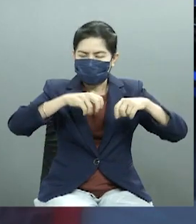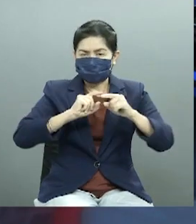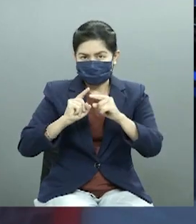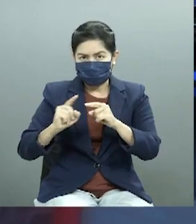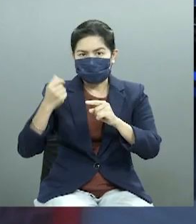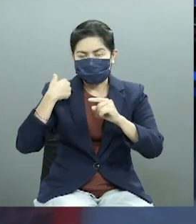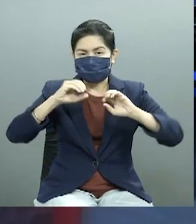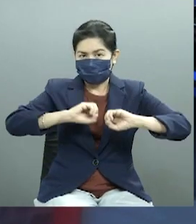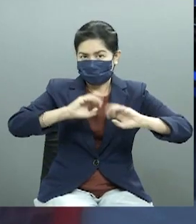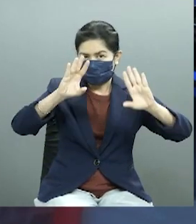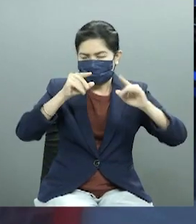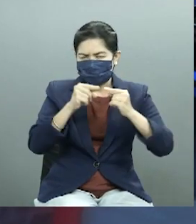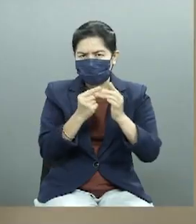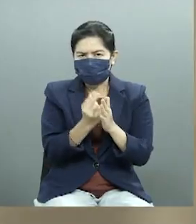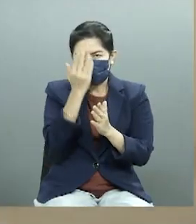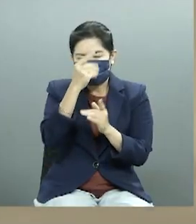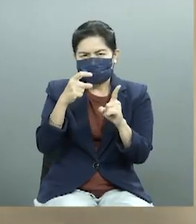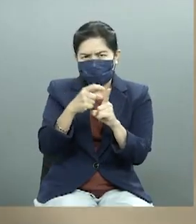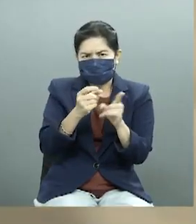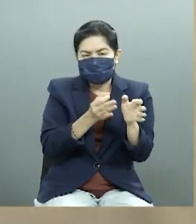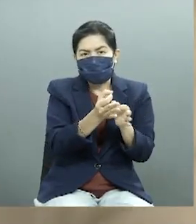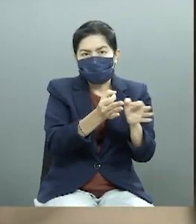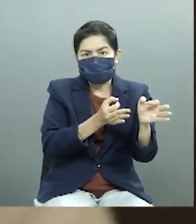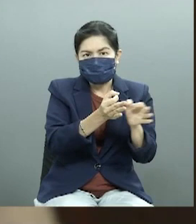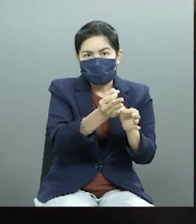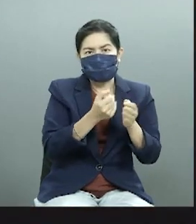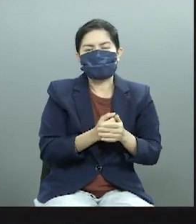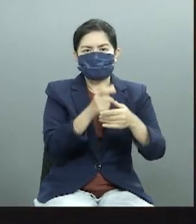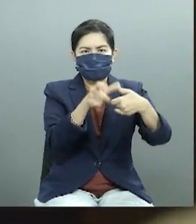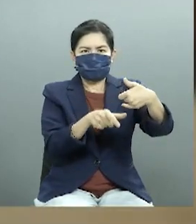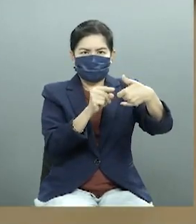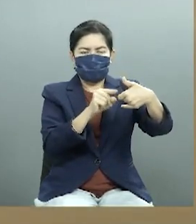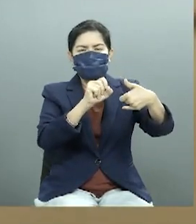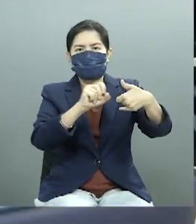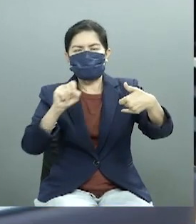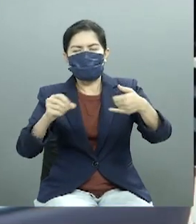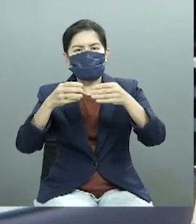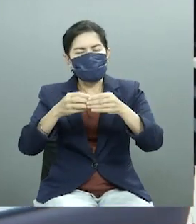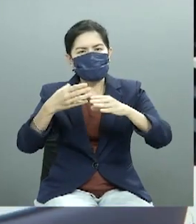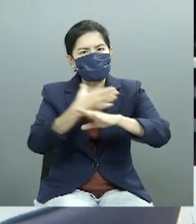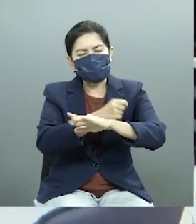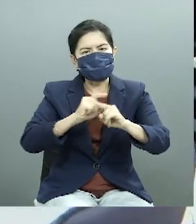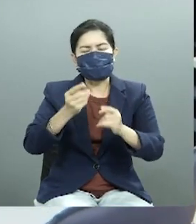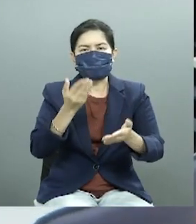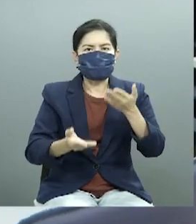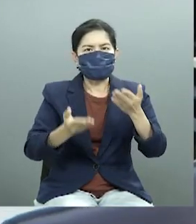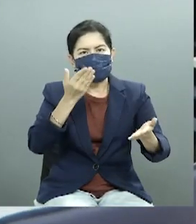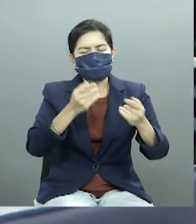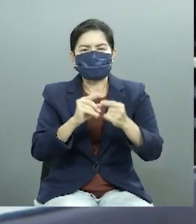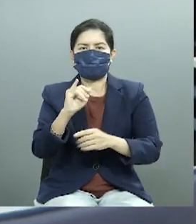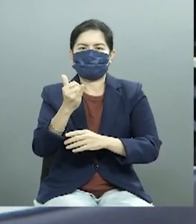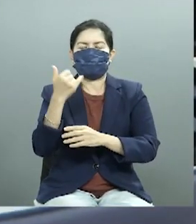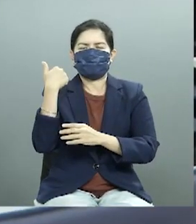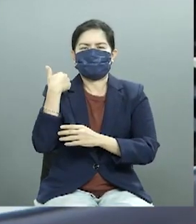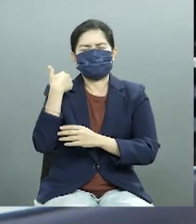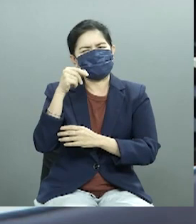ทั้งเรื่องของการจะต้องมาตีความกันเพราะว่าบางทีหน้าฉากของนักการเมืองหรือสถานการณ์การเมืองเบื้องหลังเนี่ยมันอาจจะมีอะไรลึ